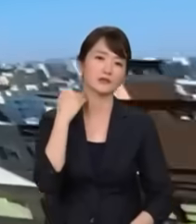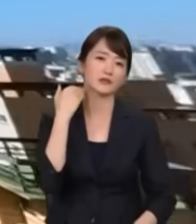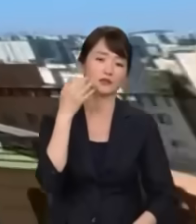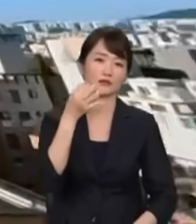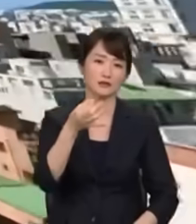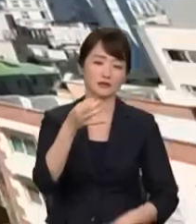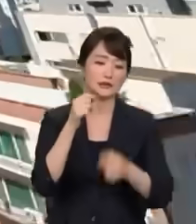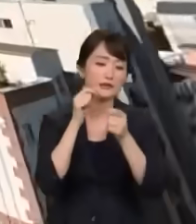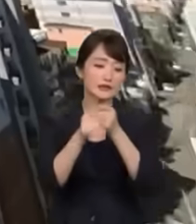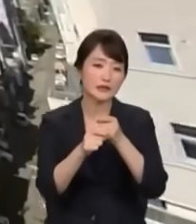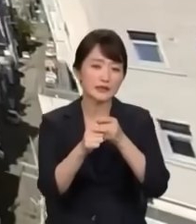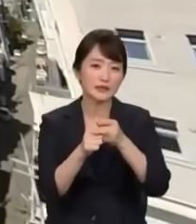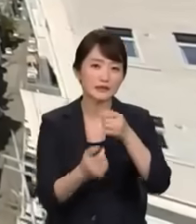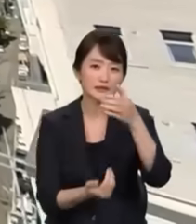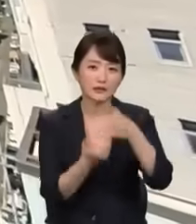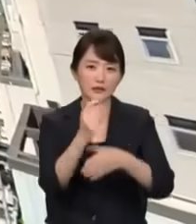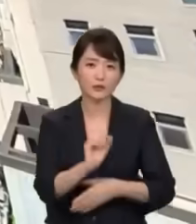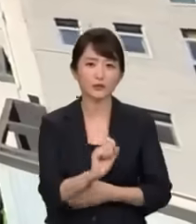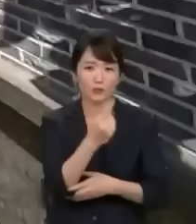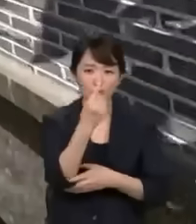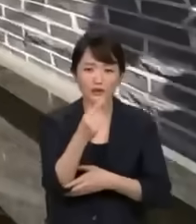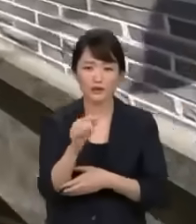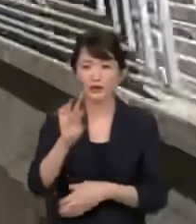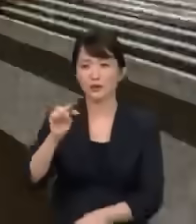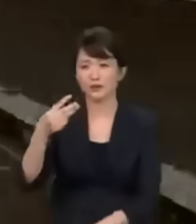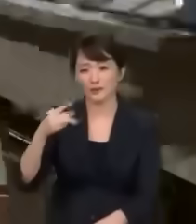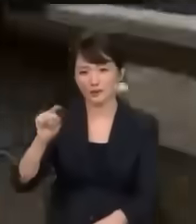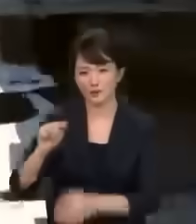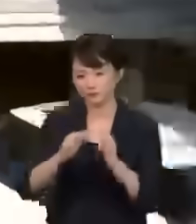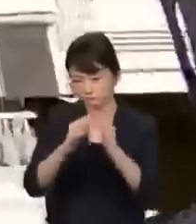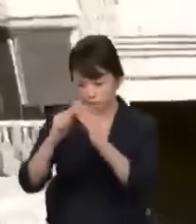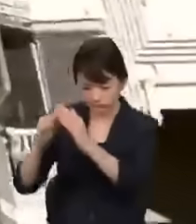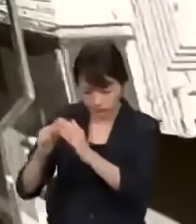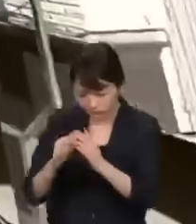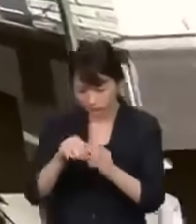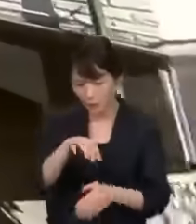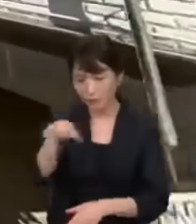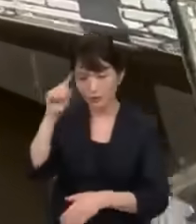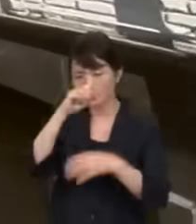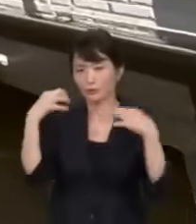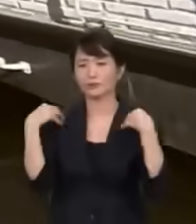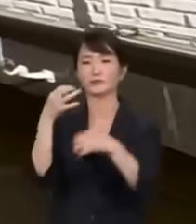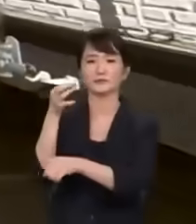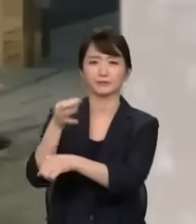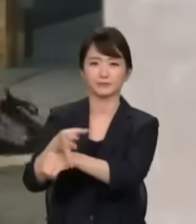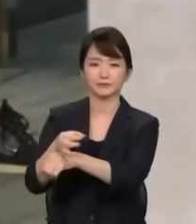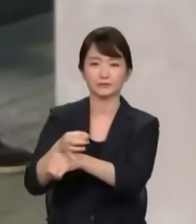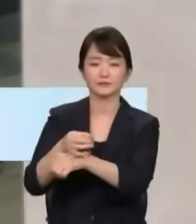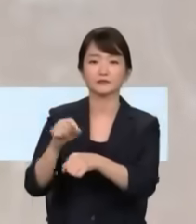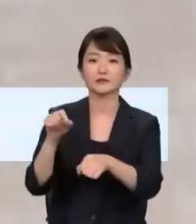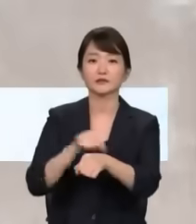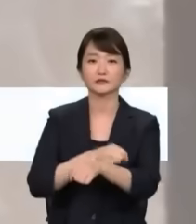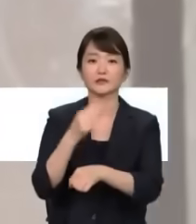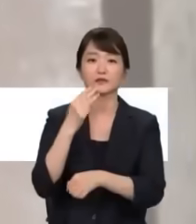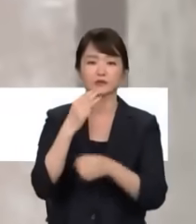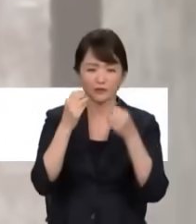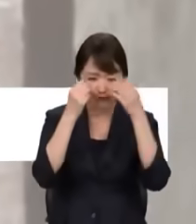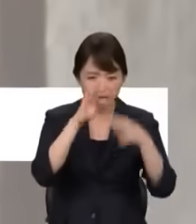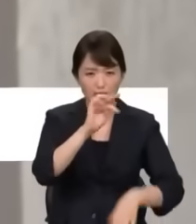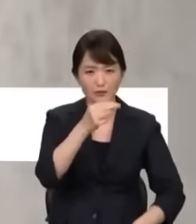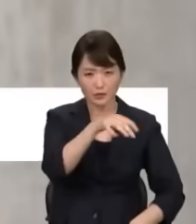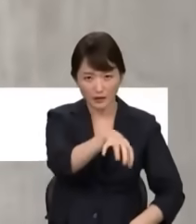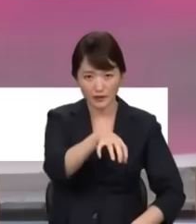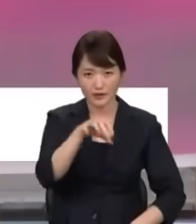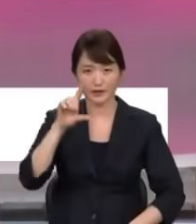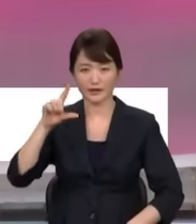여파로 수요가 꺾인 빌라와 다세대 주택도 정부가 대거 사들입니다. 특히 서울의 신축 빌라 등은